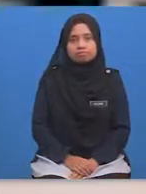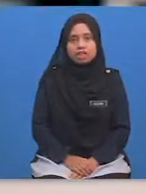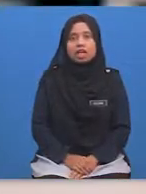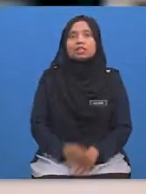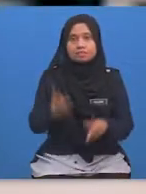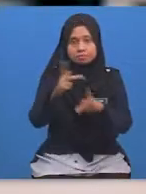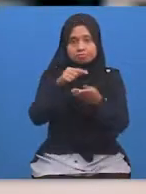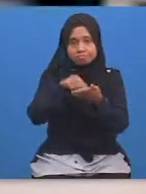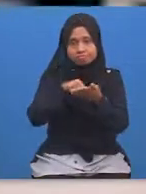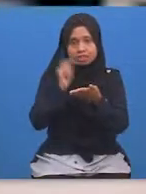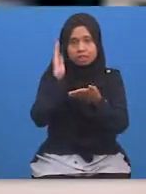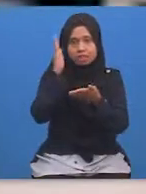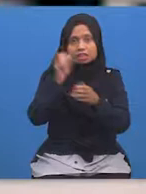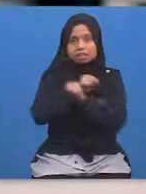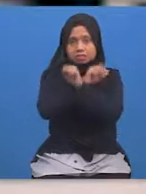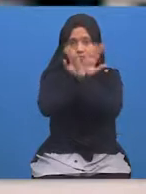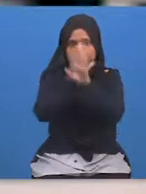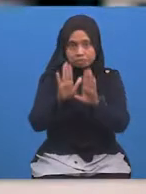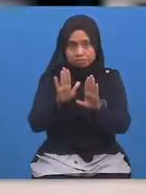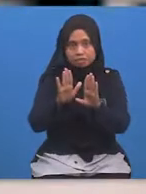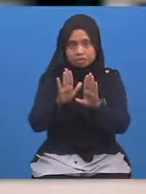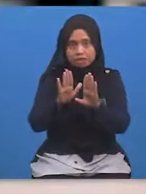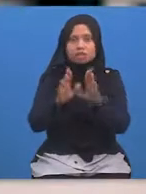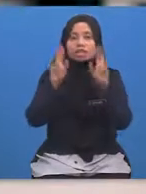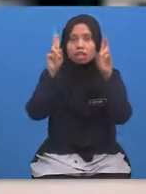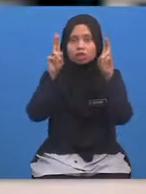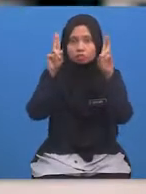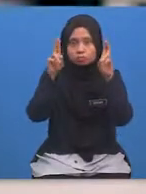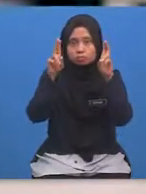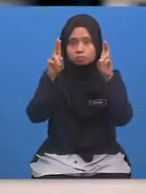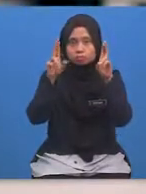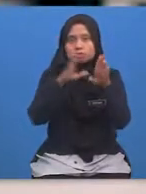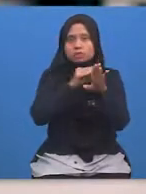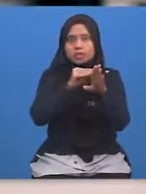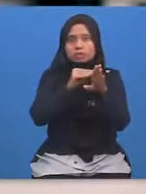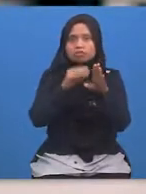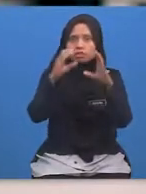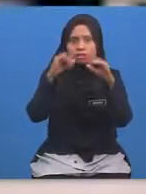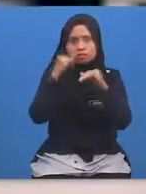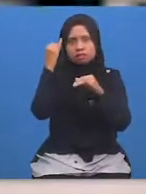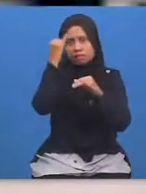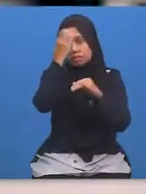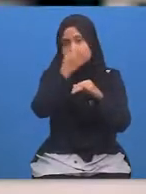Episod ini akan menerangkan unit-unit perniagaan dan ciri-cirinya.